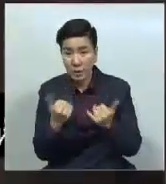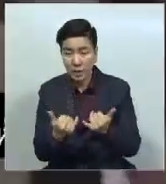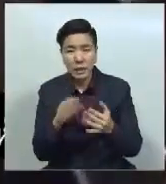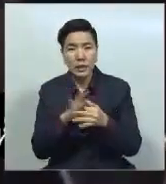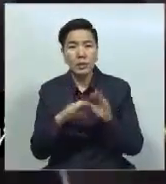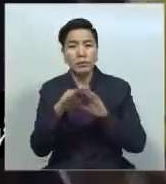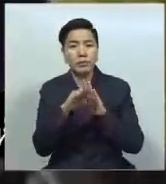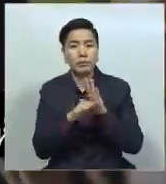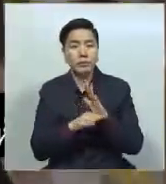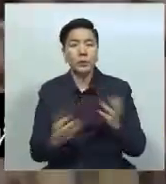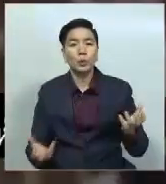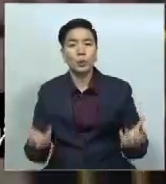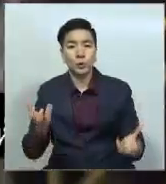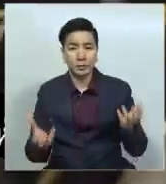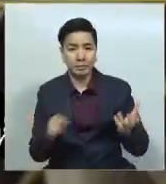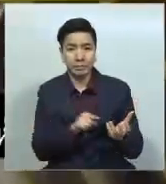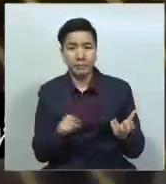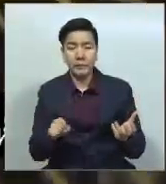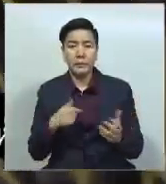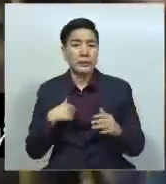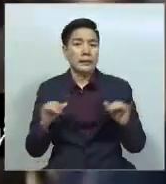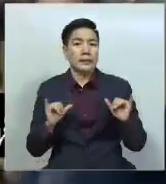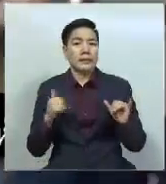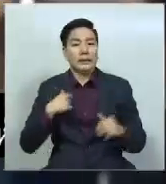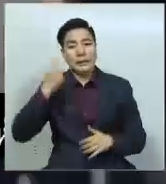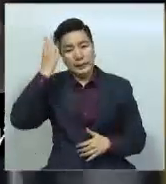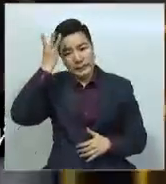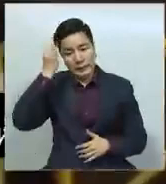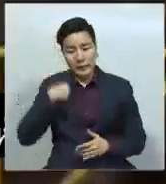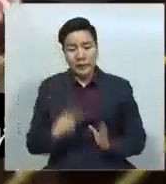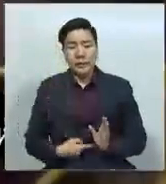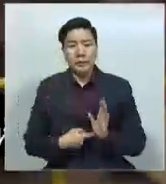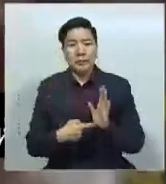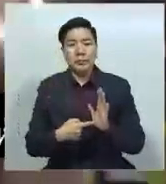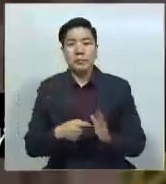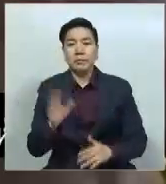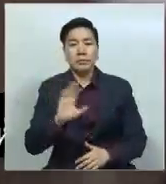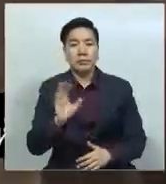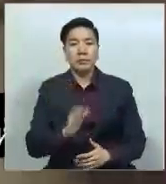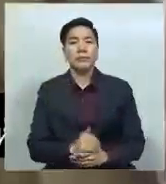ป็นเรื่องของกระบวนการยุติธรรมเพราะฉะนั้นไม่สามารถให้ความคิดเห็นได้ค่ะ